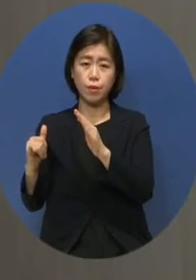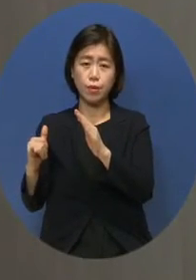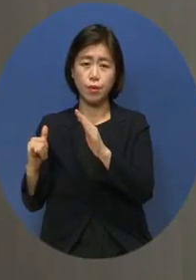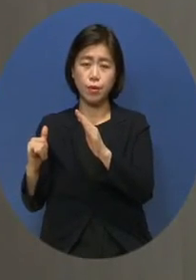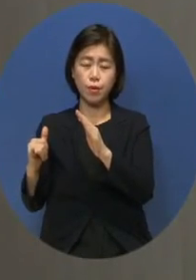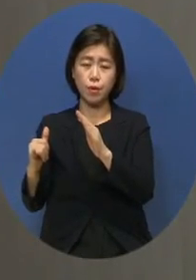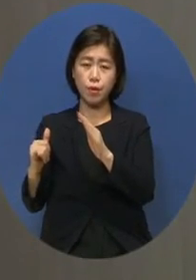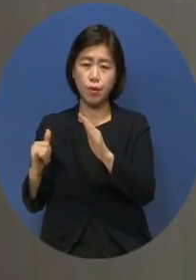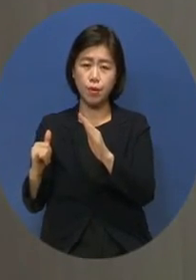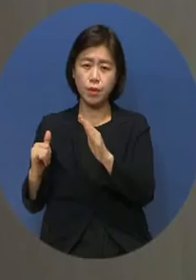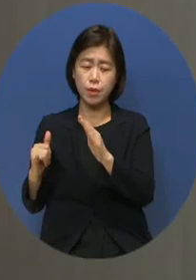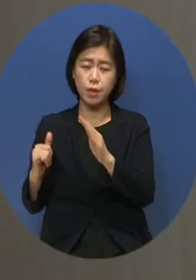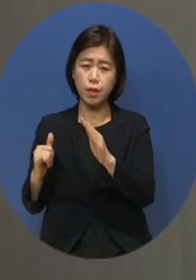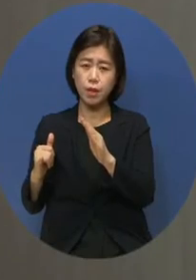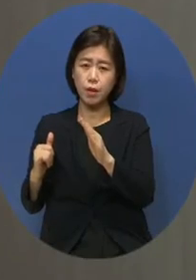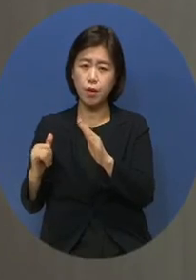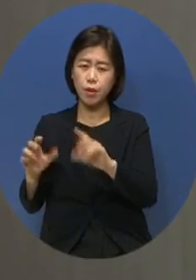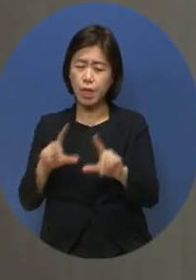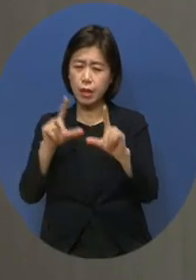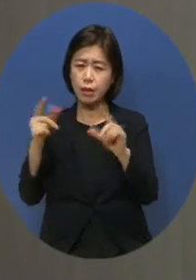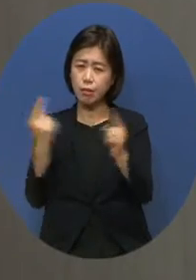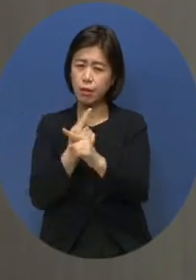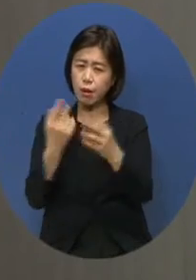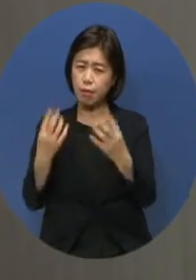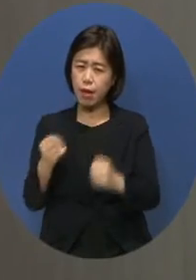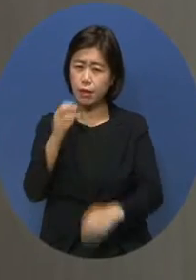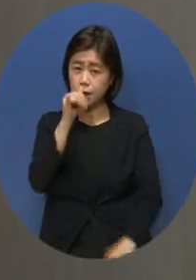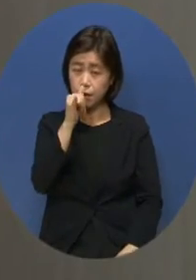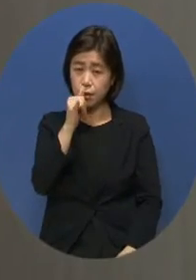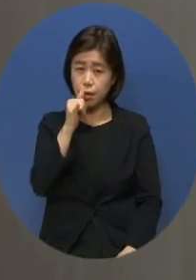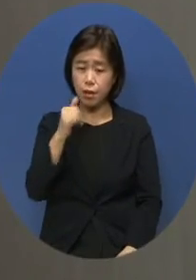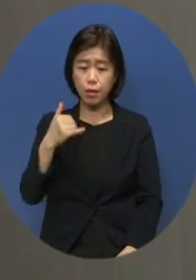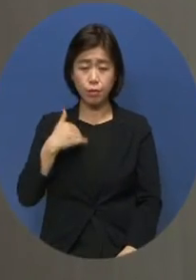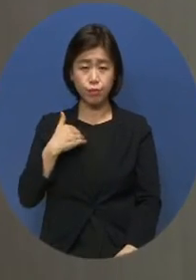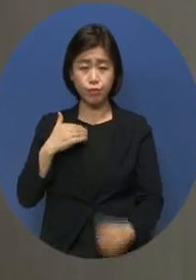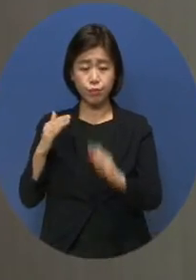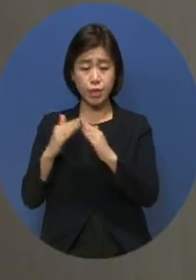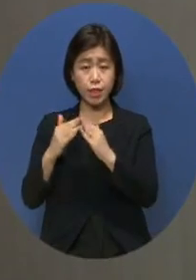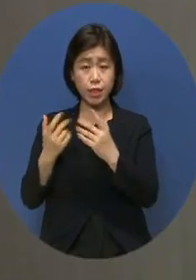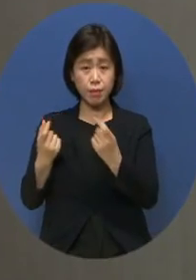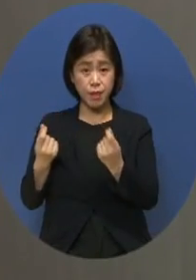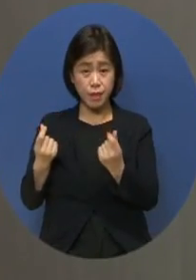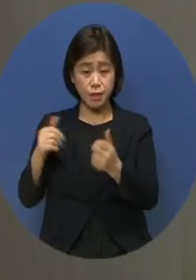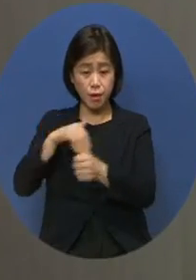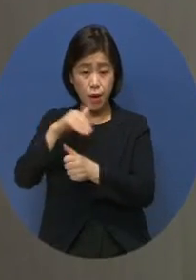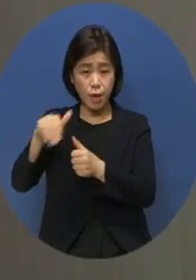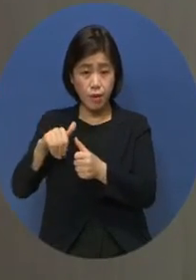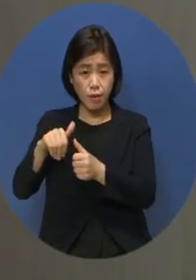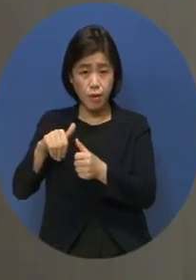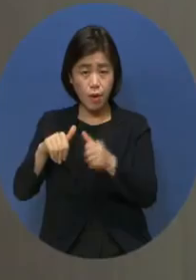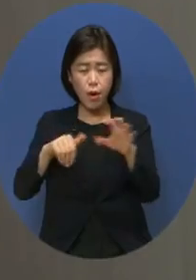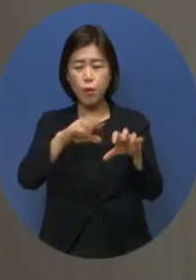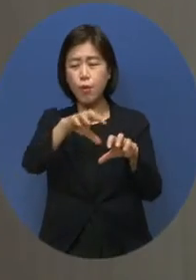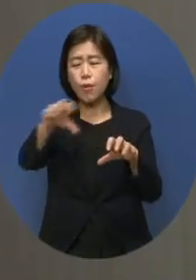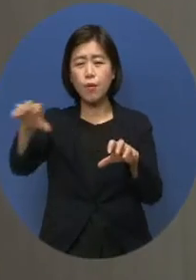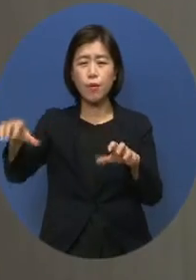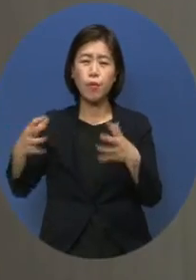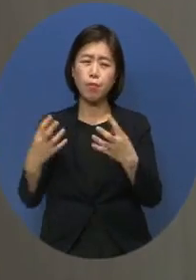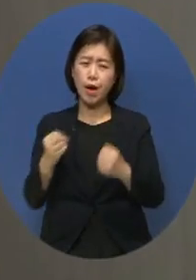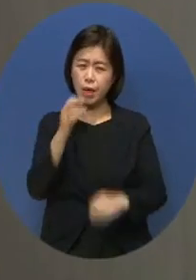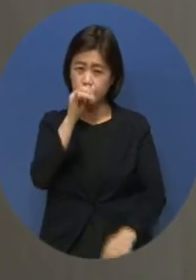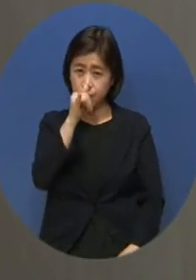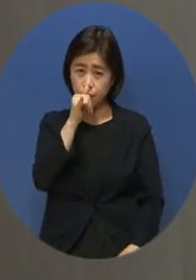여러 가정에서 비슷한 일들이 일어나고 있구나. 그러니까 말하자면 이것이 개인을 넘어서 사회의 문제, 구조의